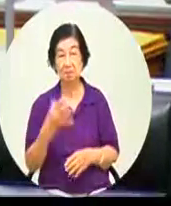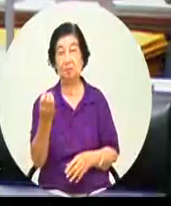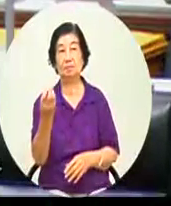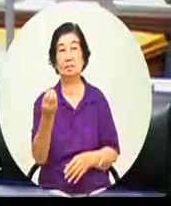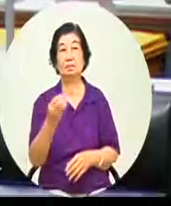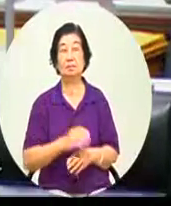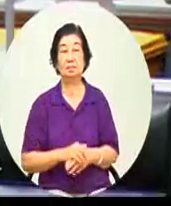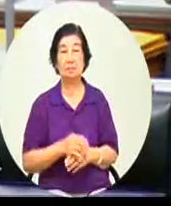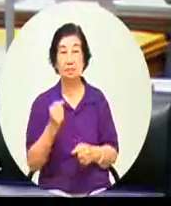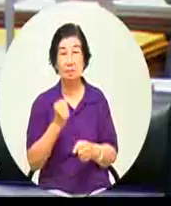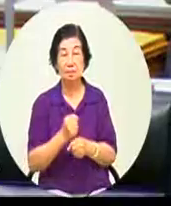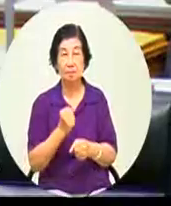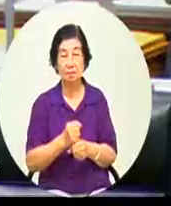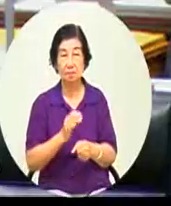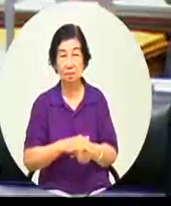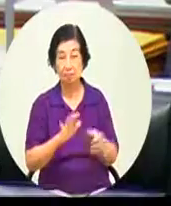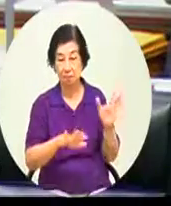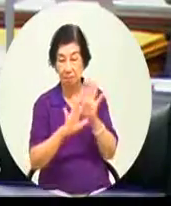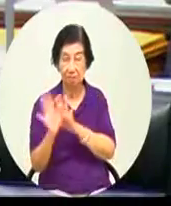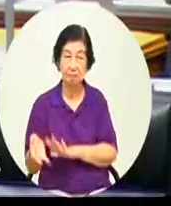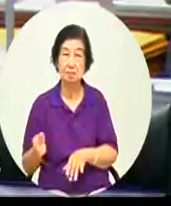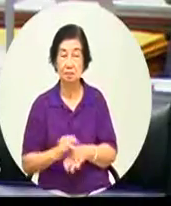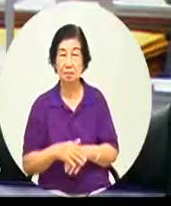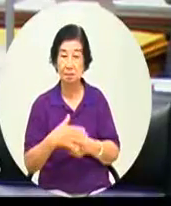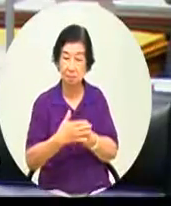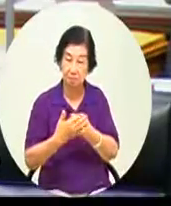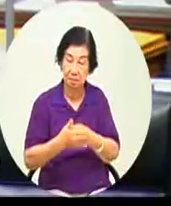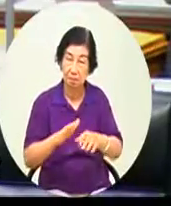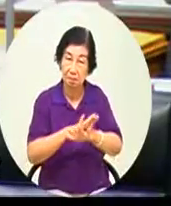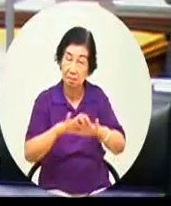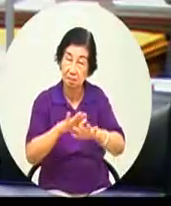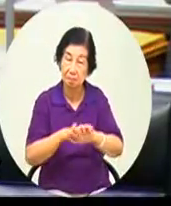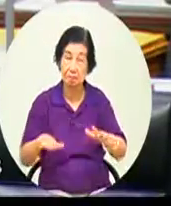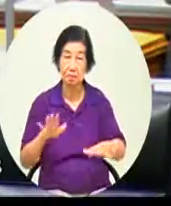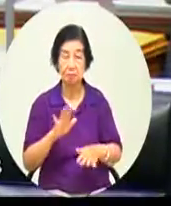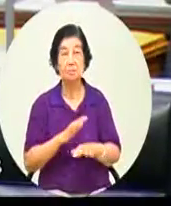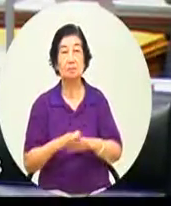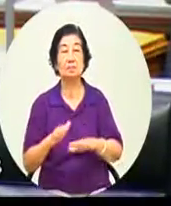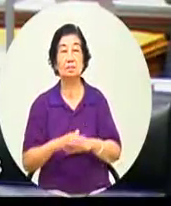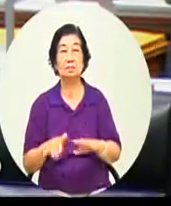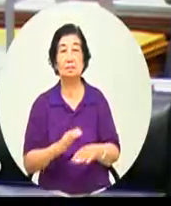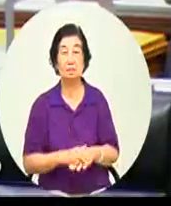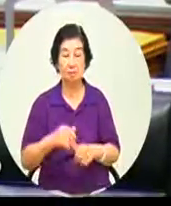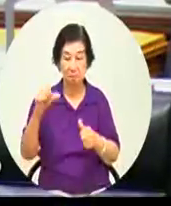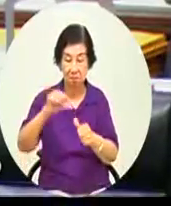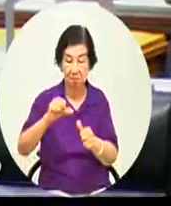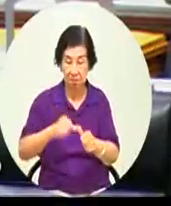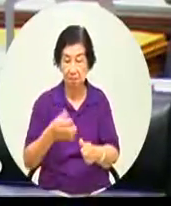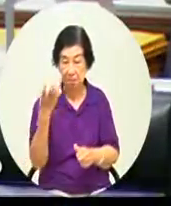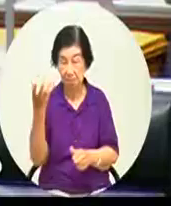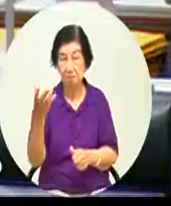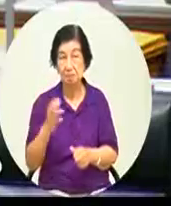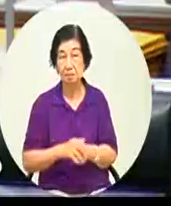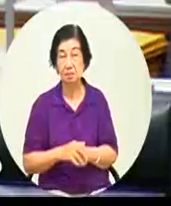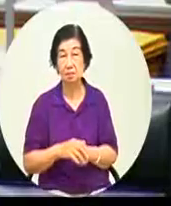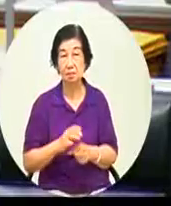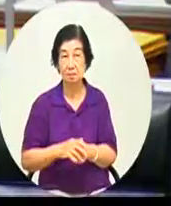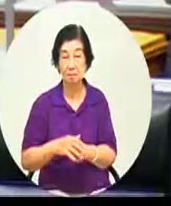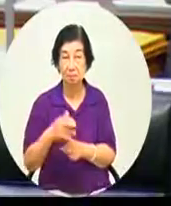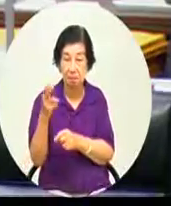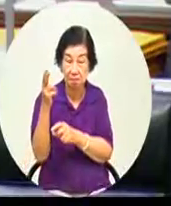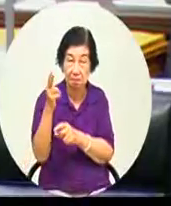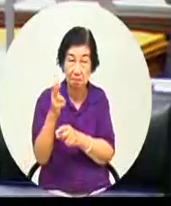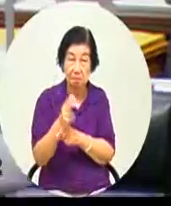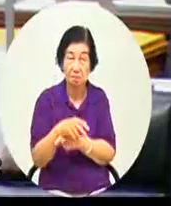这样子做，我们的交通才能够安全。哦，那当然我们还有很多啦，哦，除了罚款比较多以外，测速照相机啦，哦，然